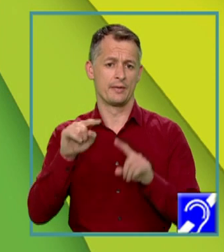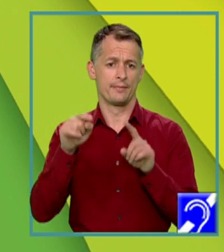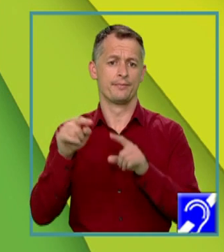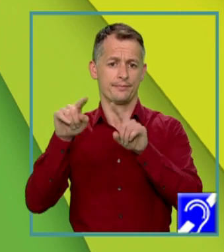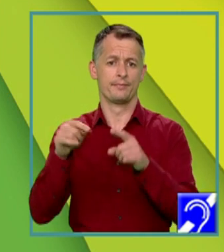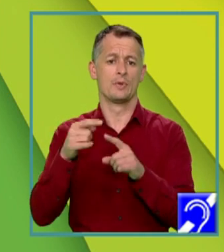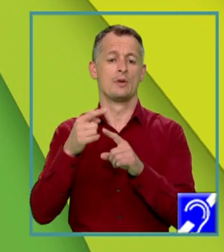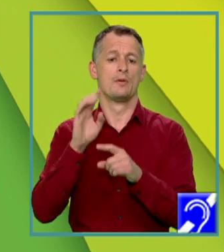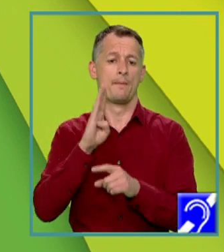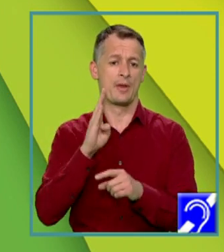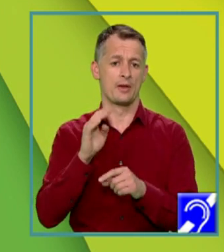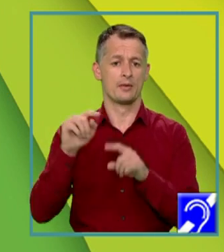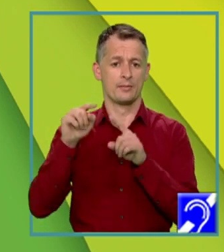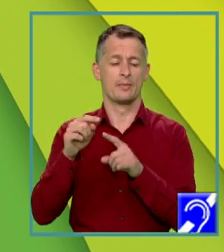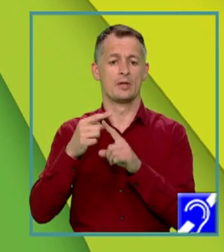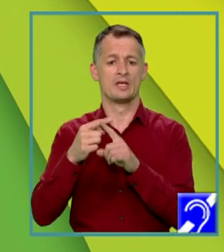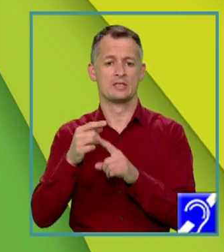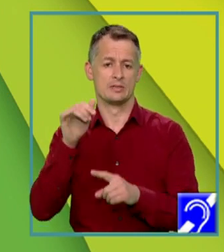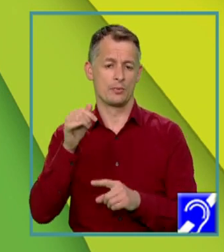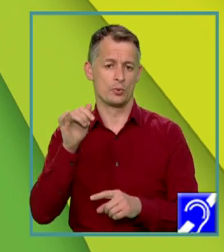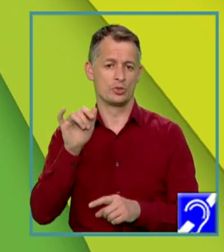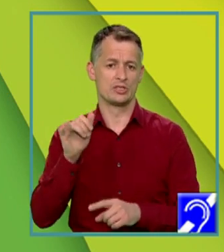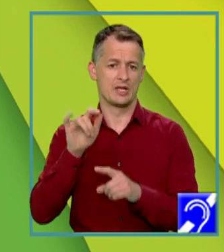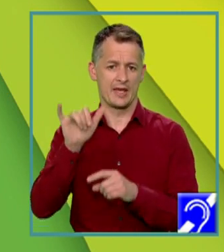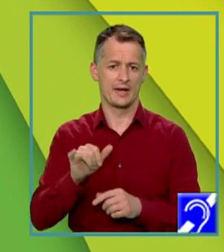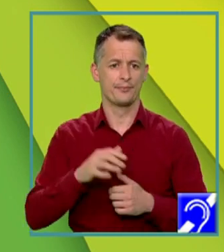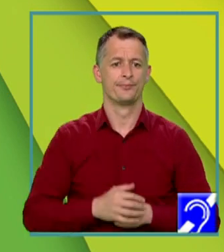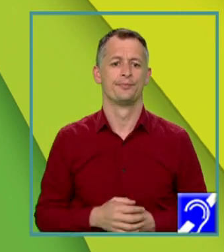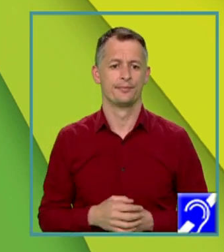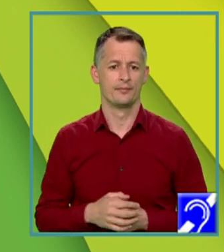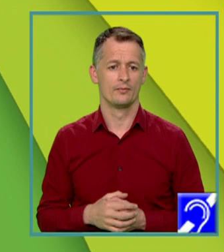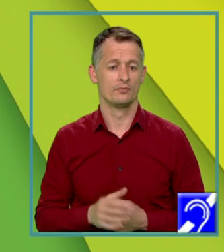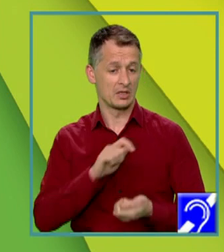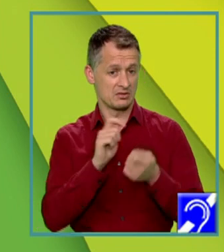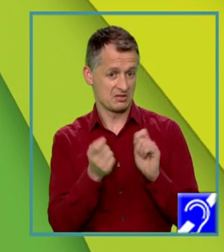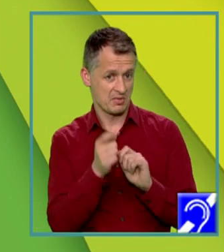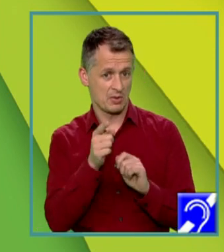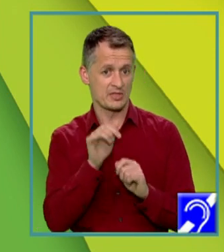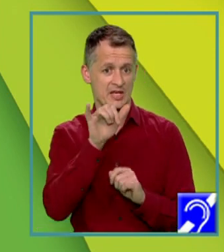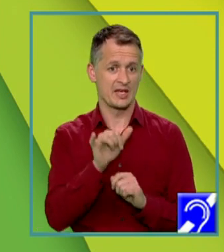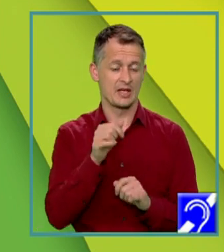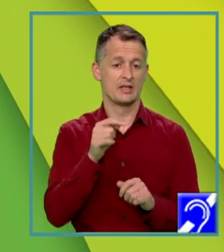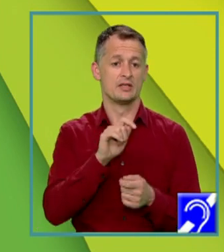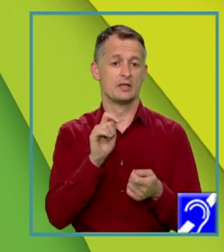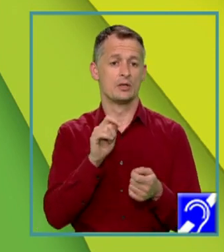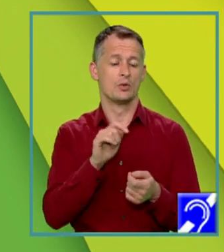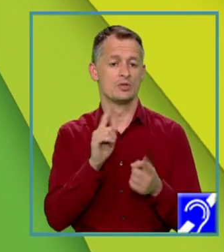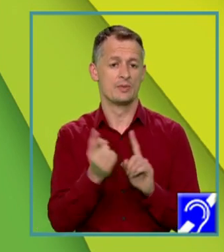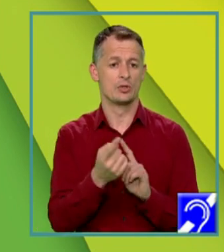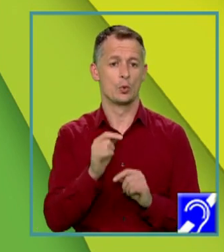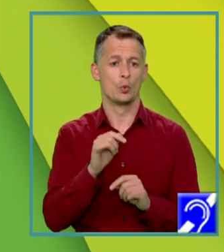utilizând substitutiile y&y locul lui x și x plus y grec în locul lui X obținem matricile